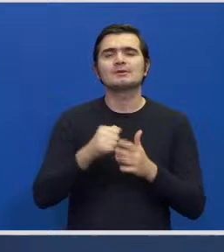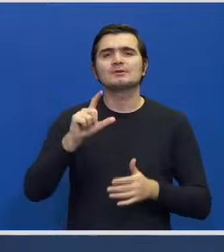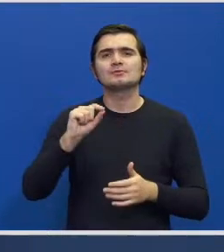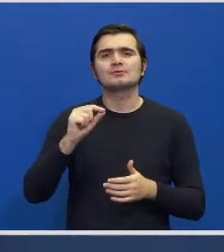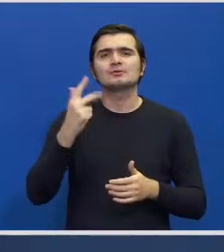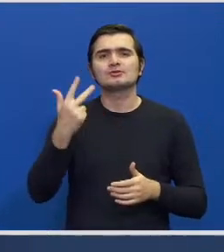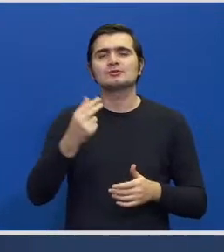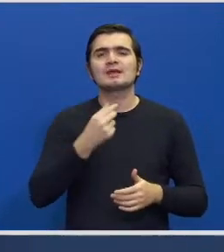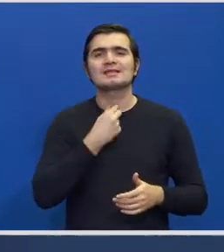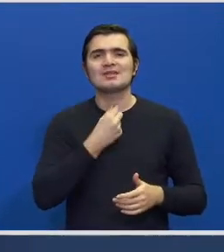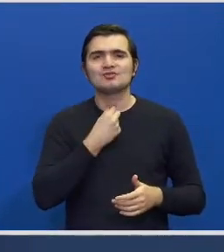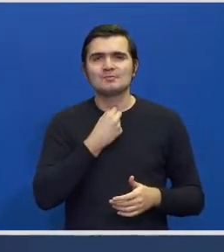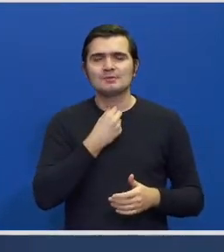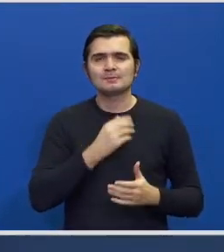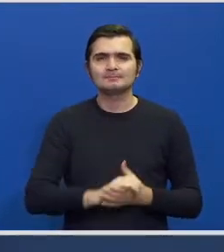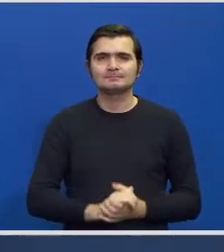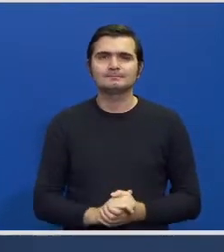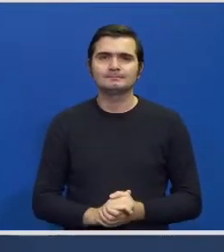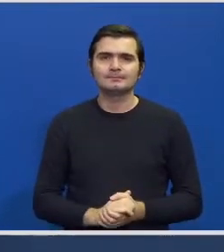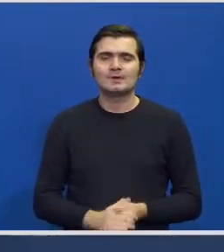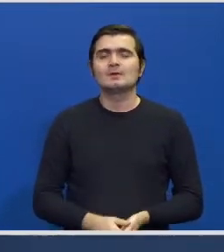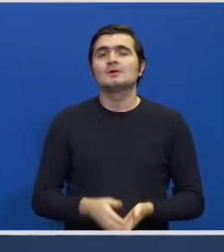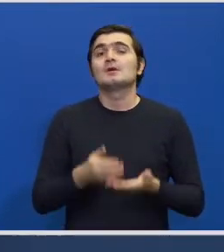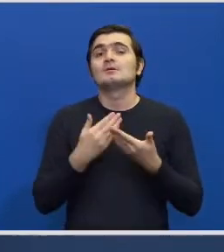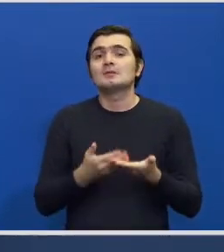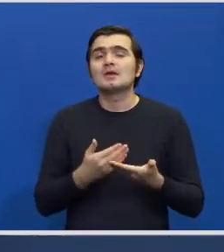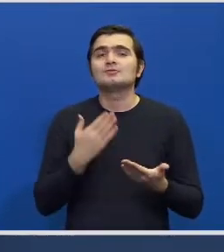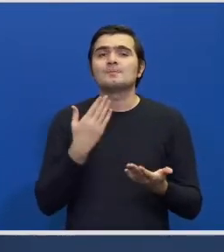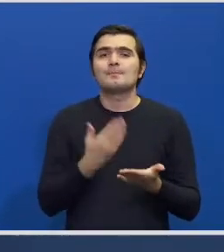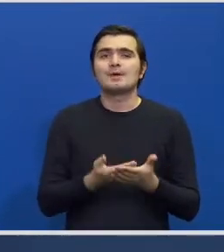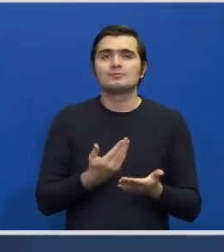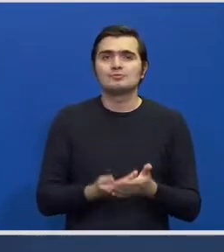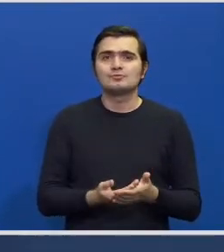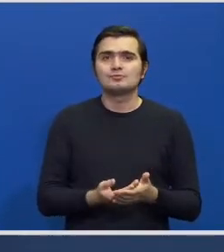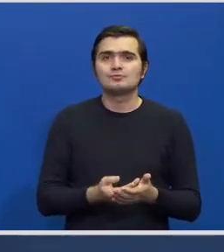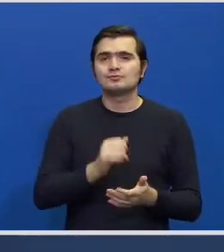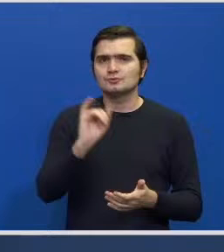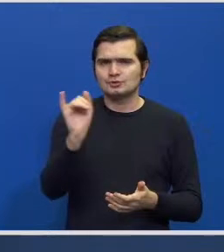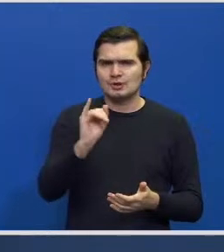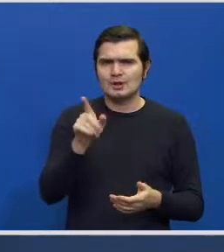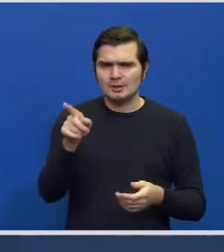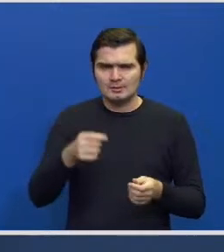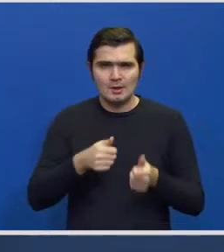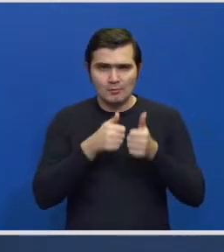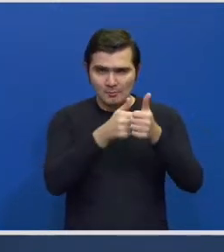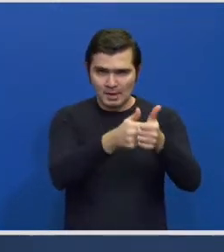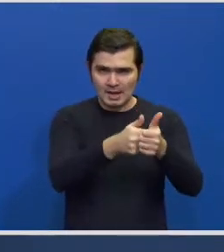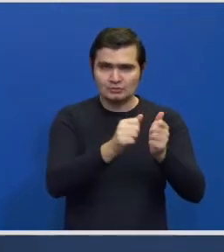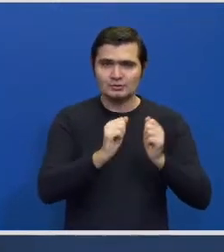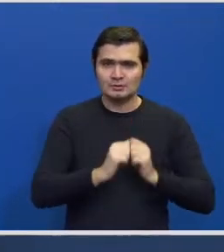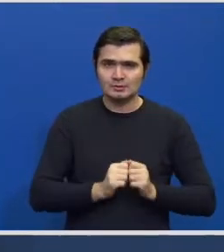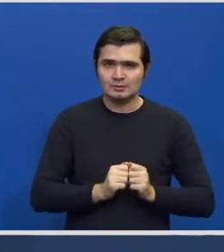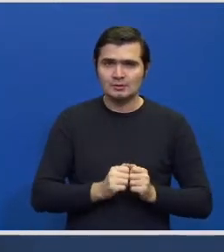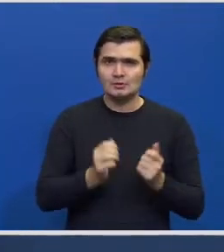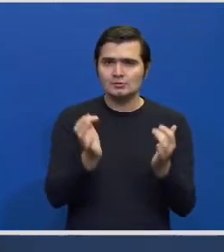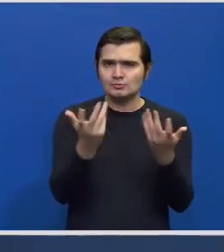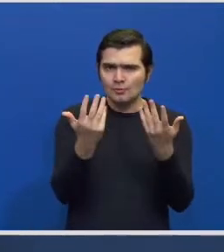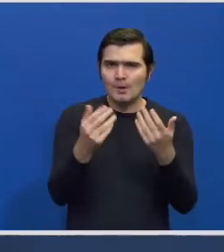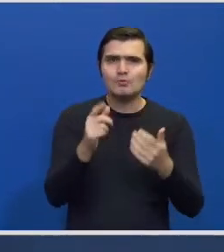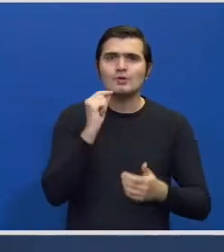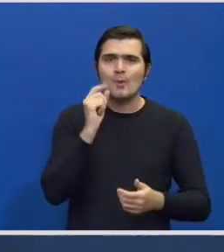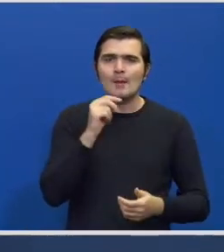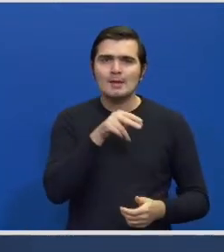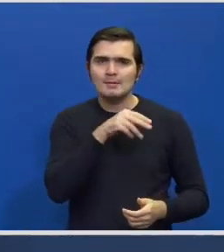19 decembrie, 23 decembrie. Așadar, pentru cei care ne